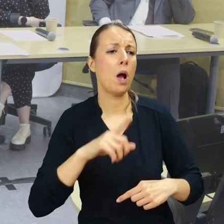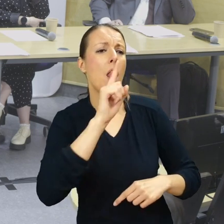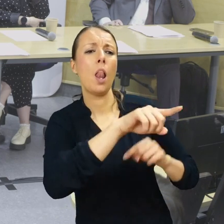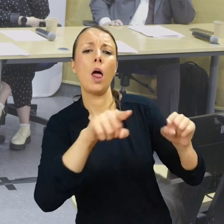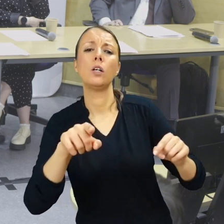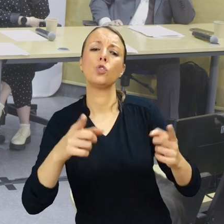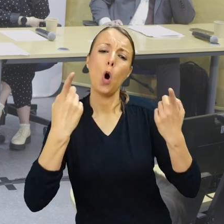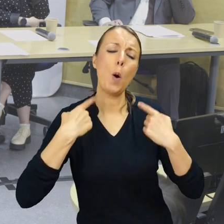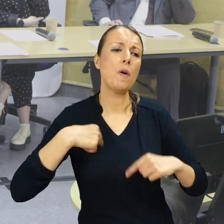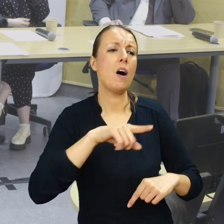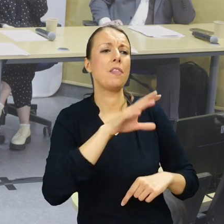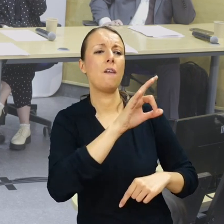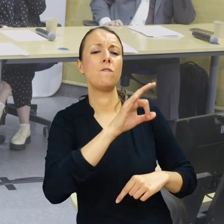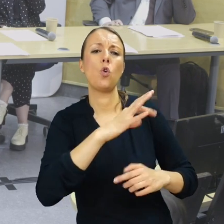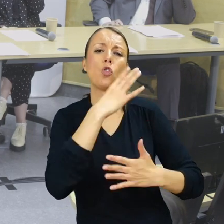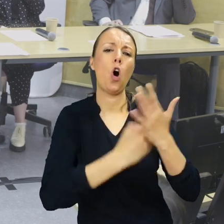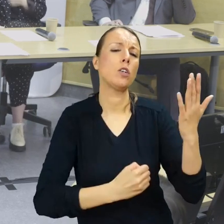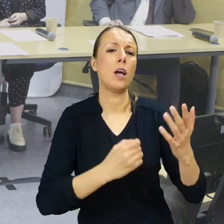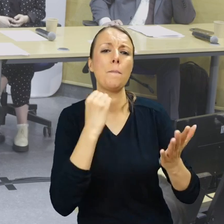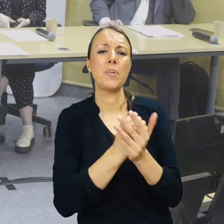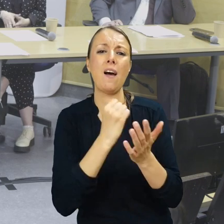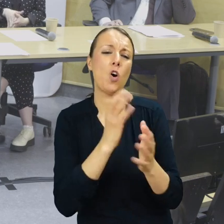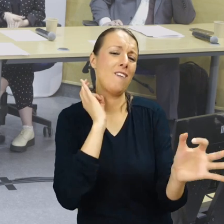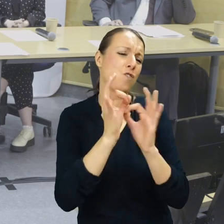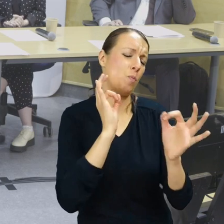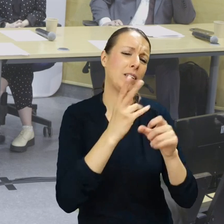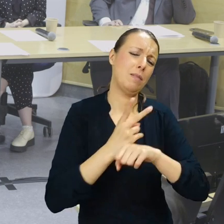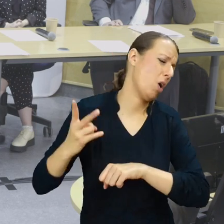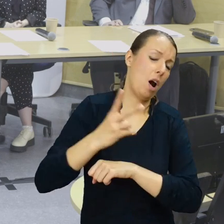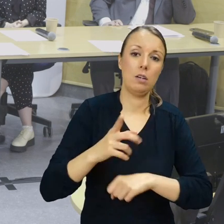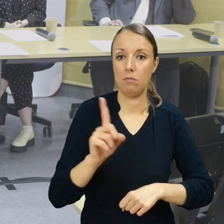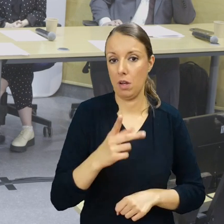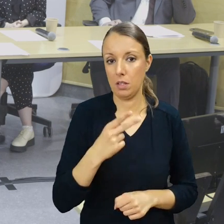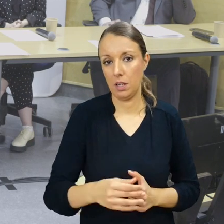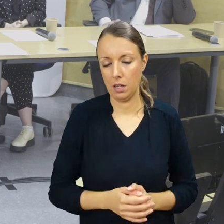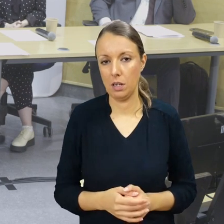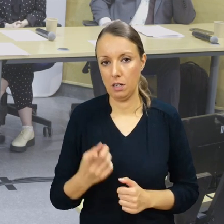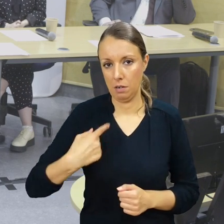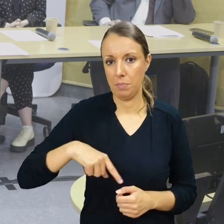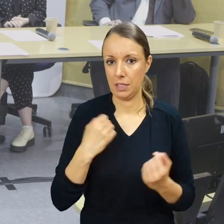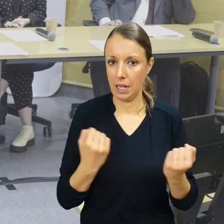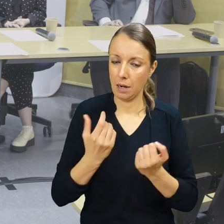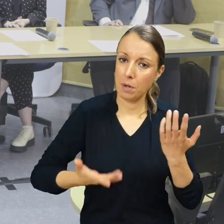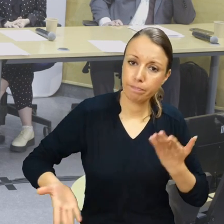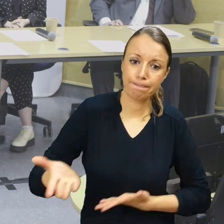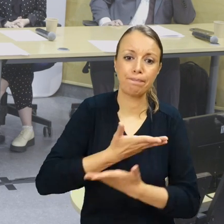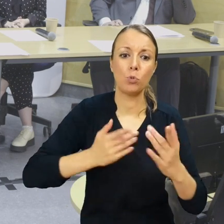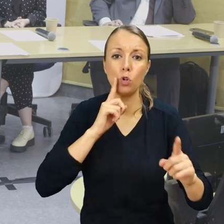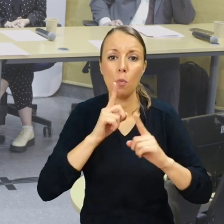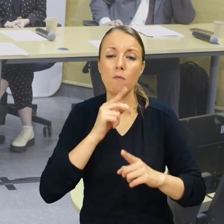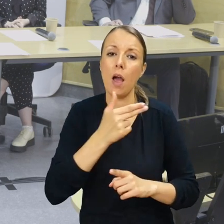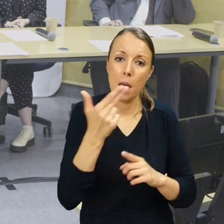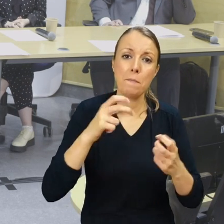nadużywają prawa do informacji. I inaczej, no, stworzono przestrzeń, żeby porozmawiać o tych dysfunkcjach. I ja